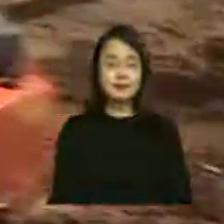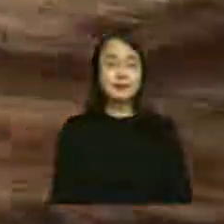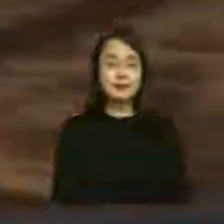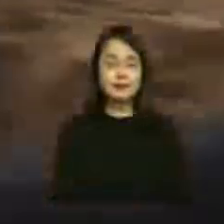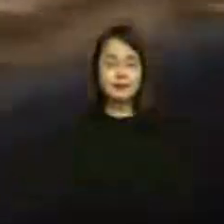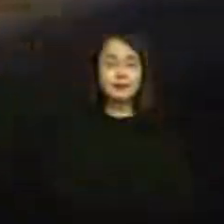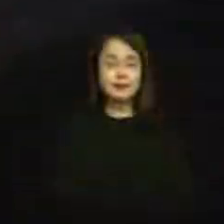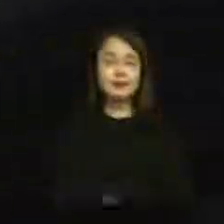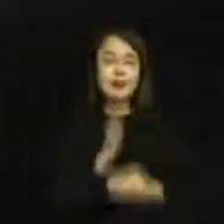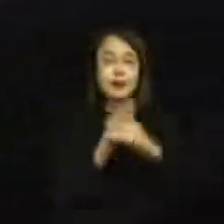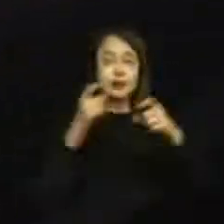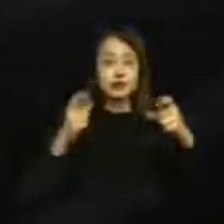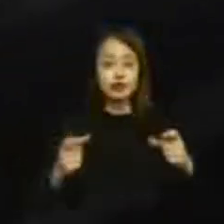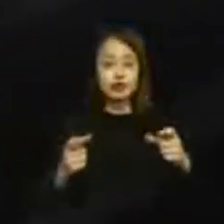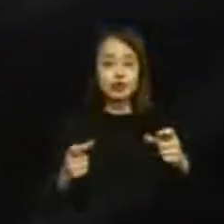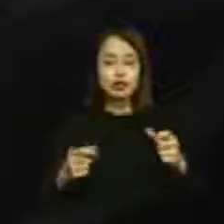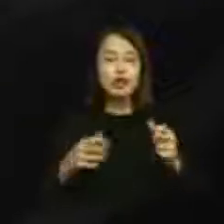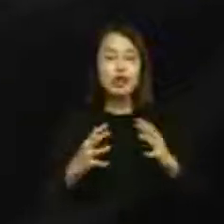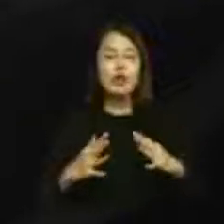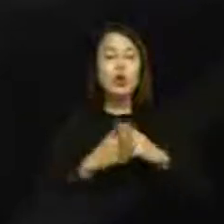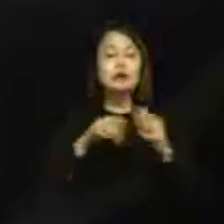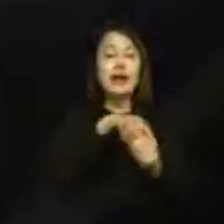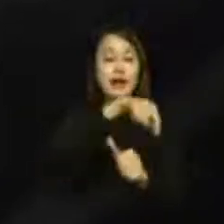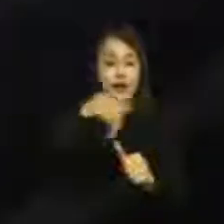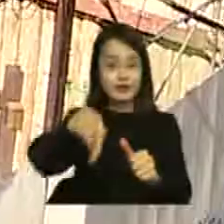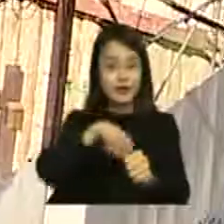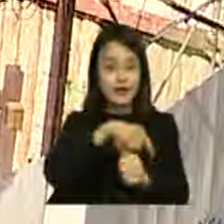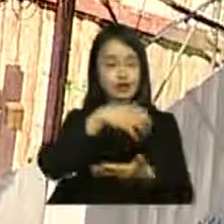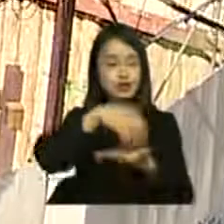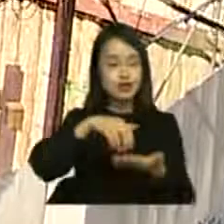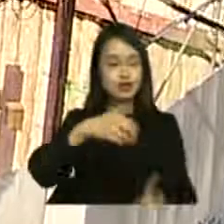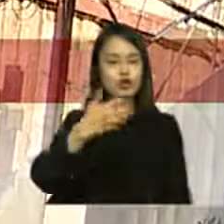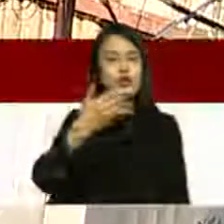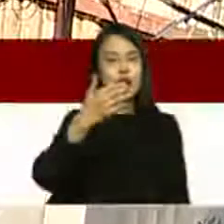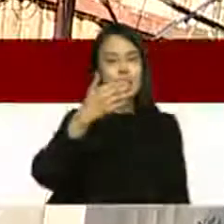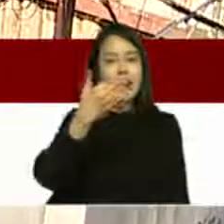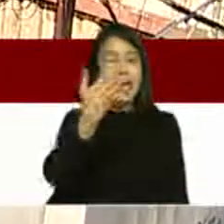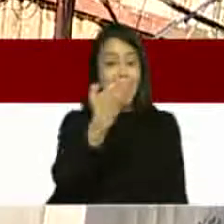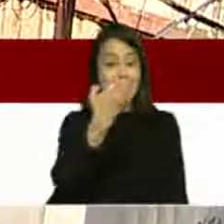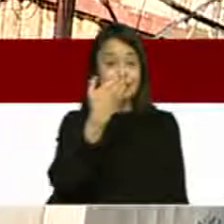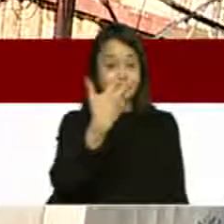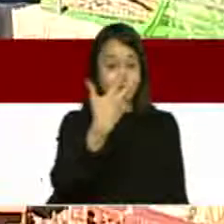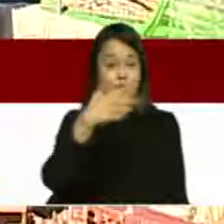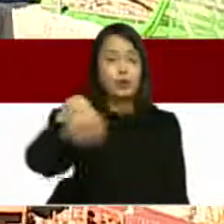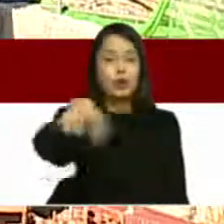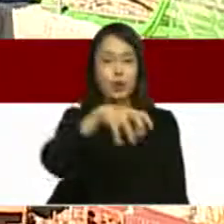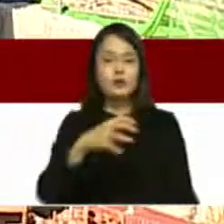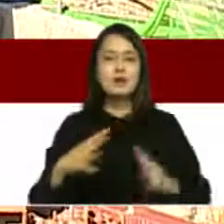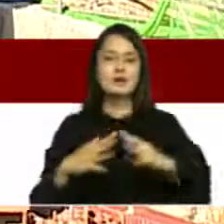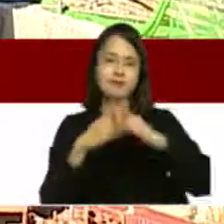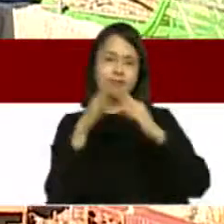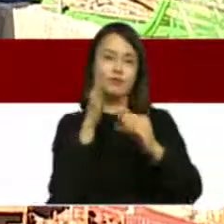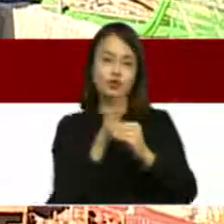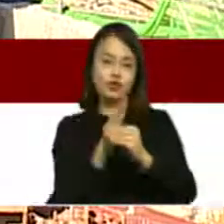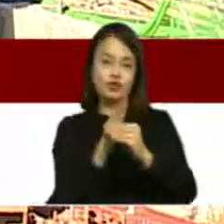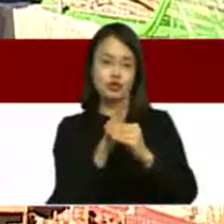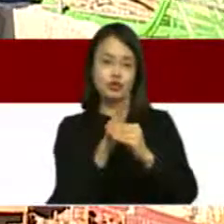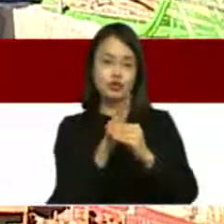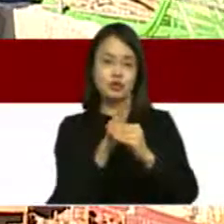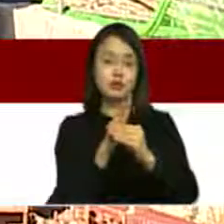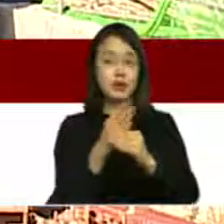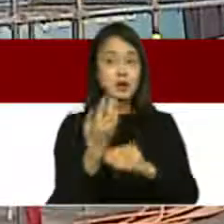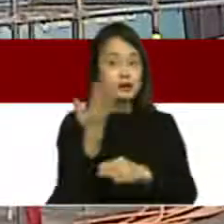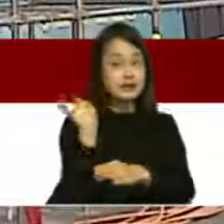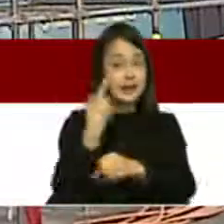현재 중구에 있는 공사현장은 총 97 곳입니다 지난 2년간 총 3백 2건의 민원이 접수된 는데